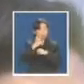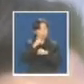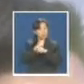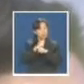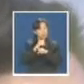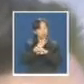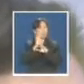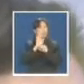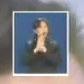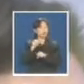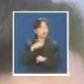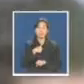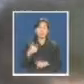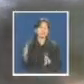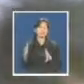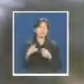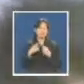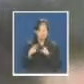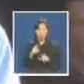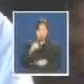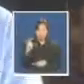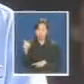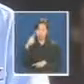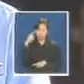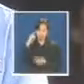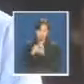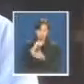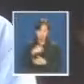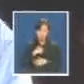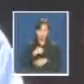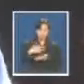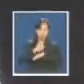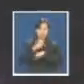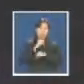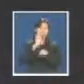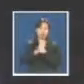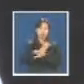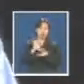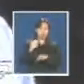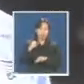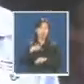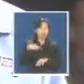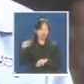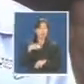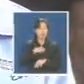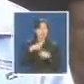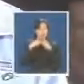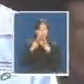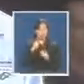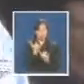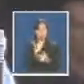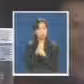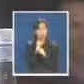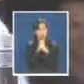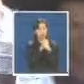ถ้าถามเขาว่าอยากให้เลิกไหมเขาก็ตอบว่าอยากให้เลิกแต่ว่าระหว่างที่ไม่เลิกเขาก็สั่งผมอย่